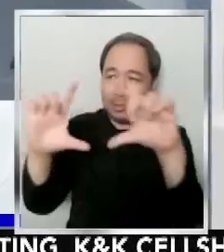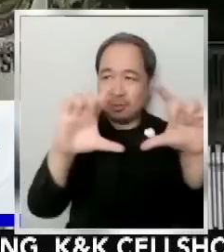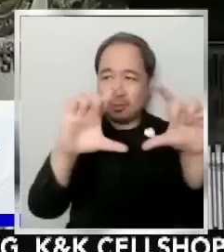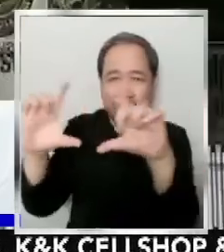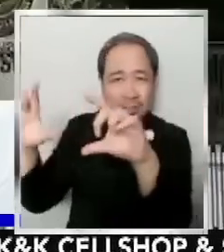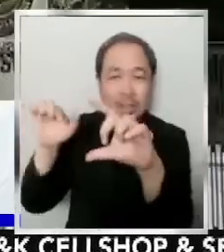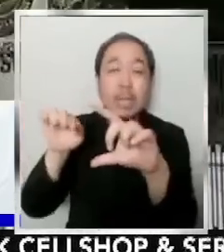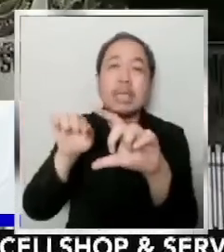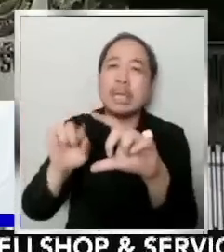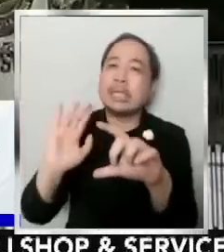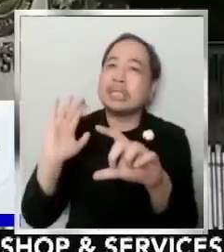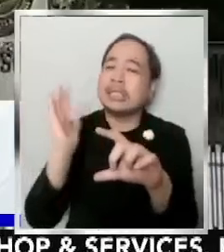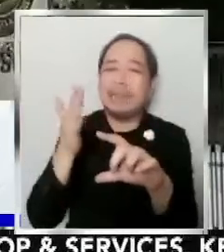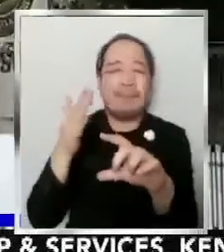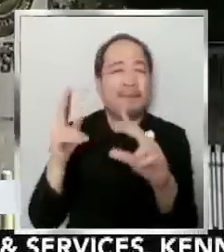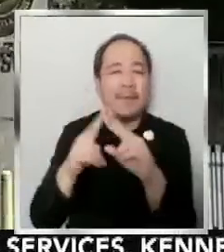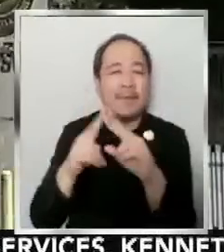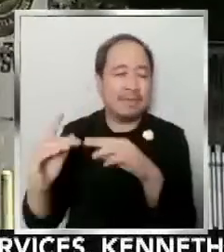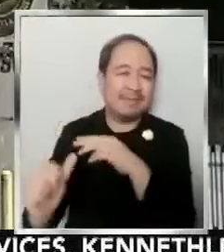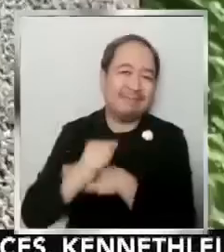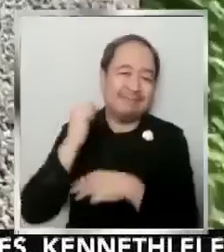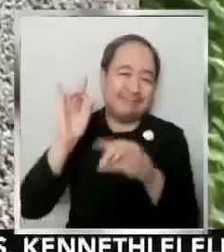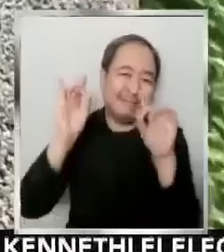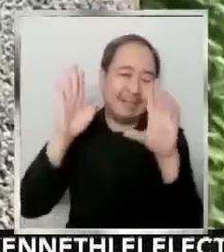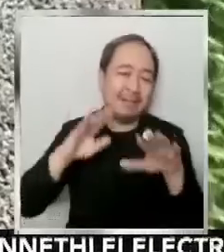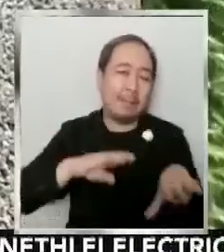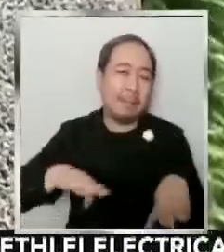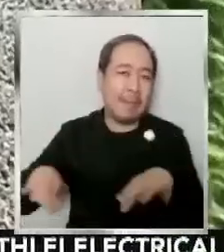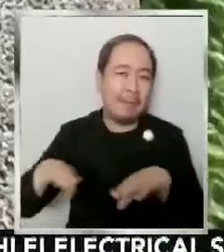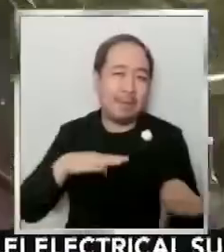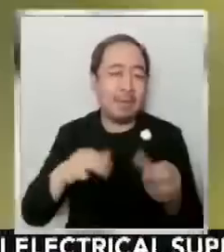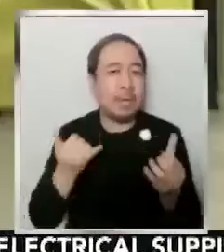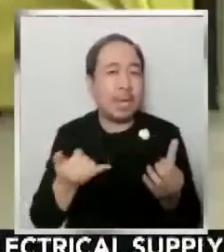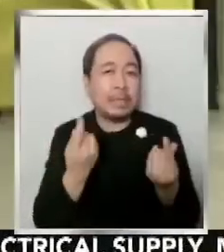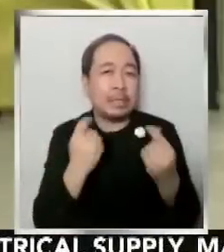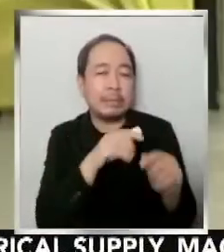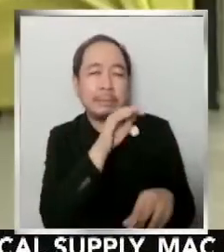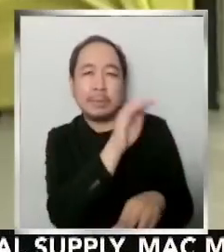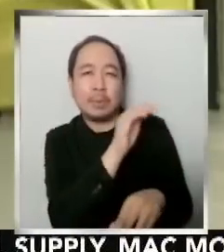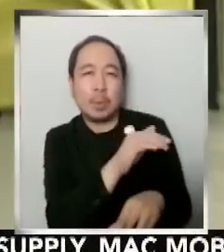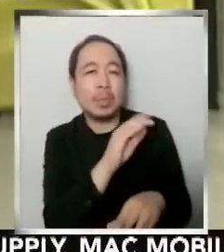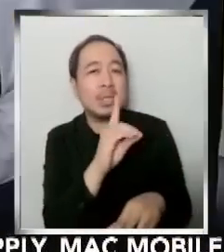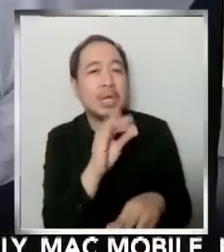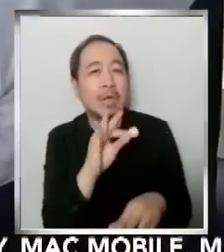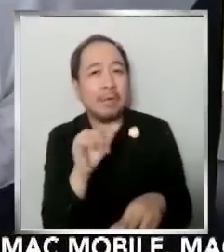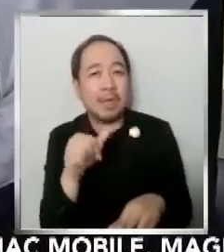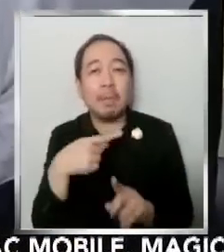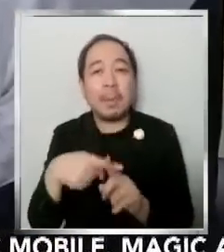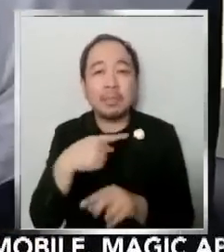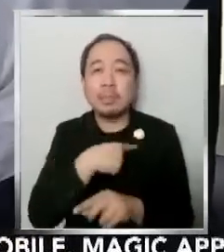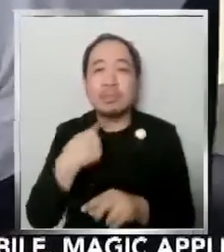act. Sinusubukan pa naming kunin ang pahayag ng Department of Foreign Affairs at ng Chinese Embassy.